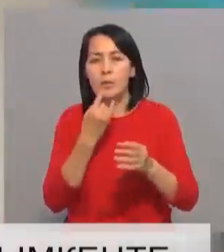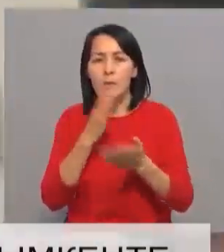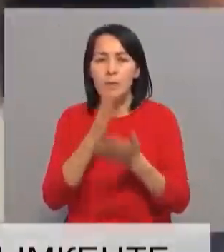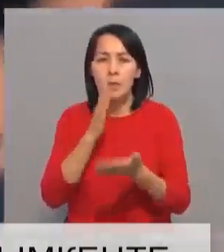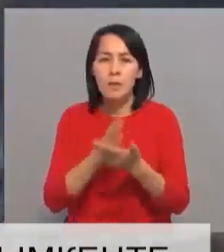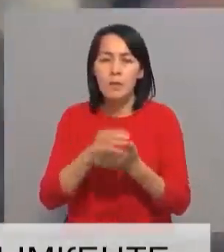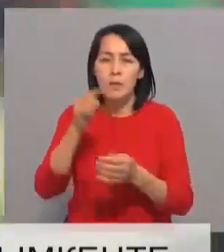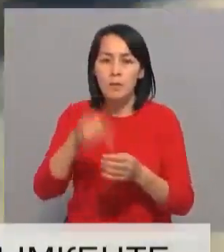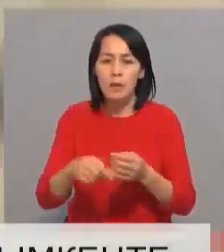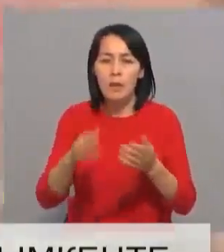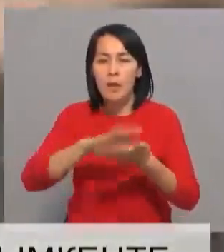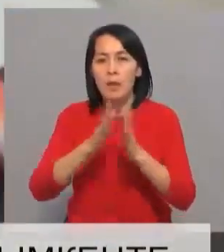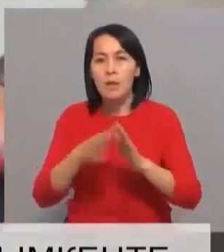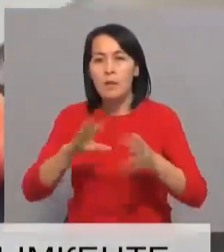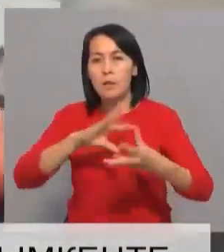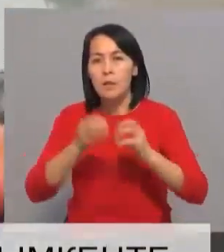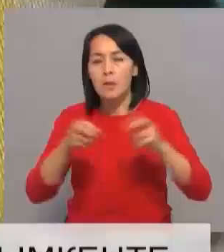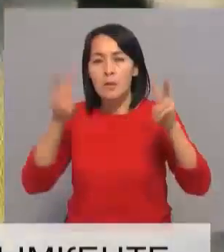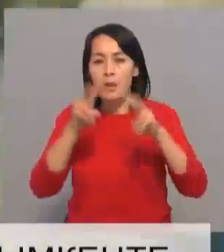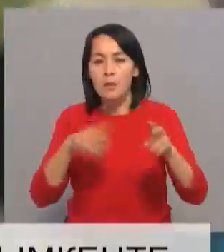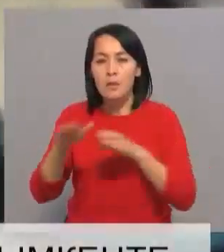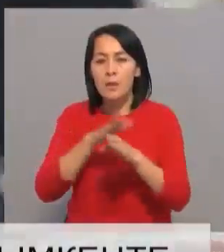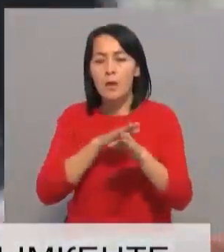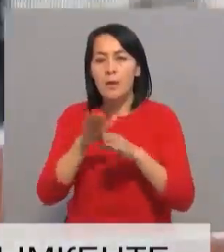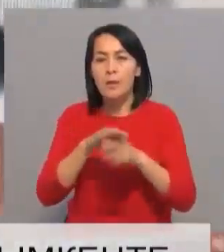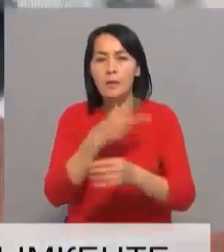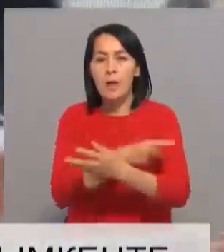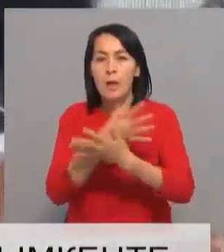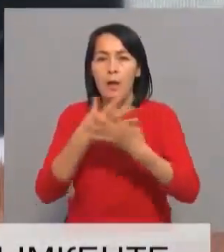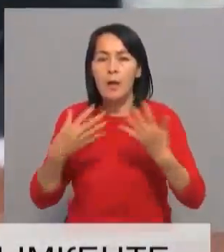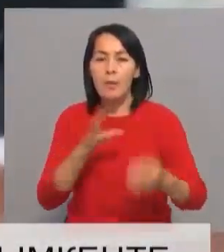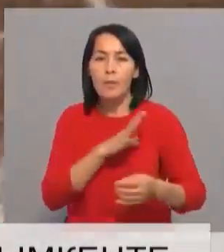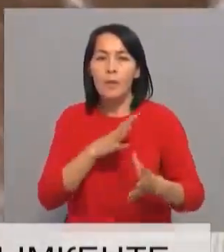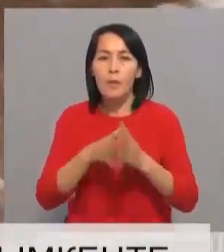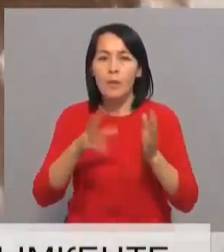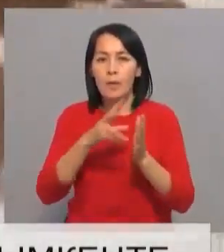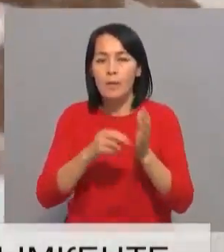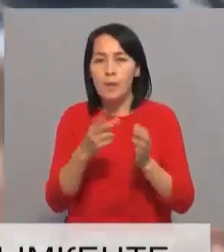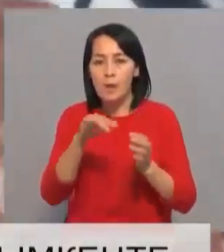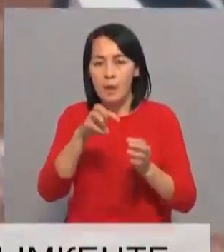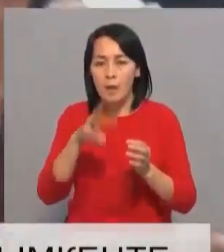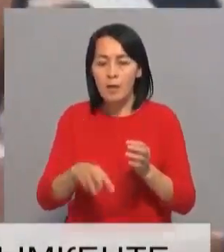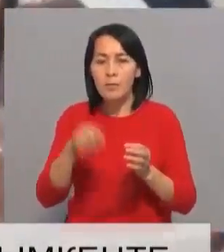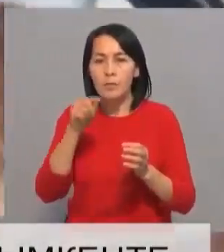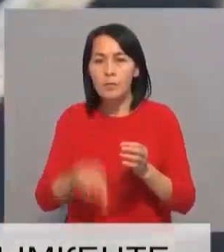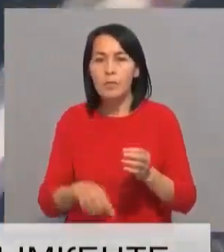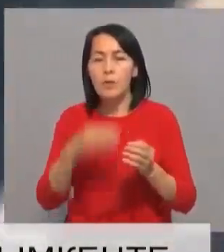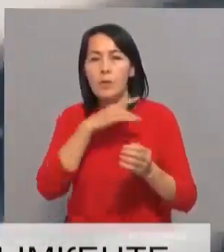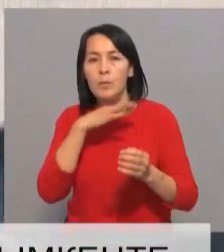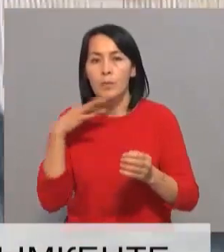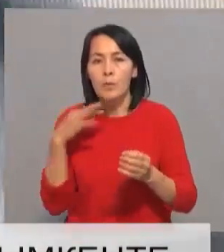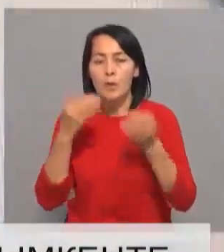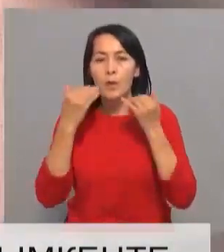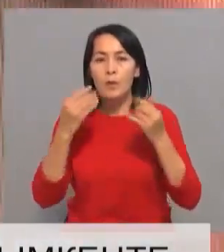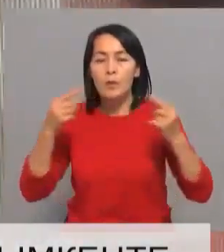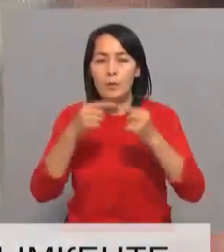и приборы для них. Согласно заключению эксперта, масса изъятых наркосредств составила около 800 граммов, что является особо крупным